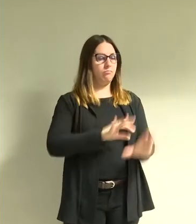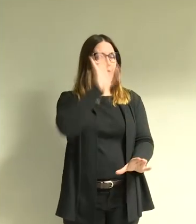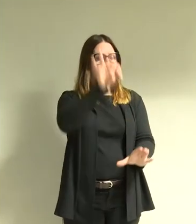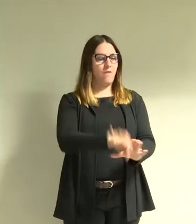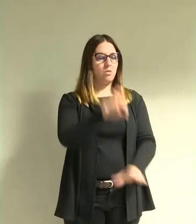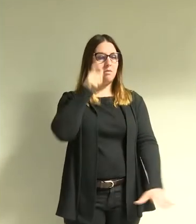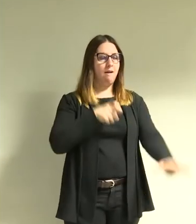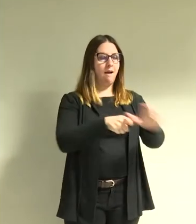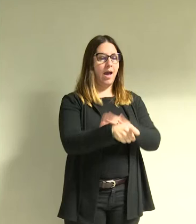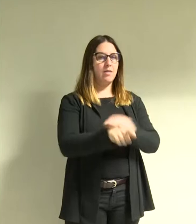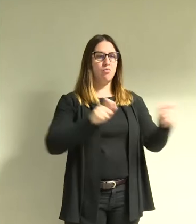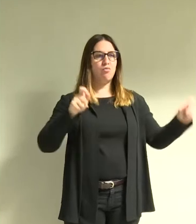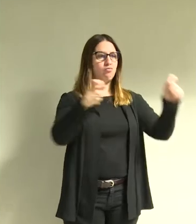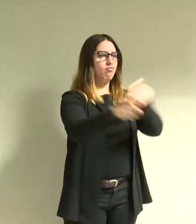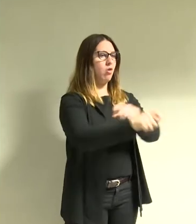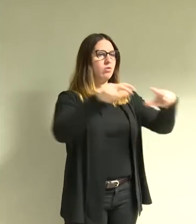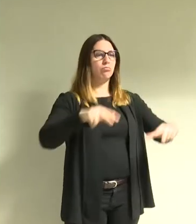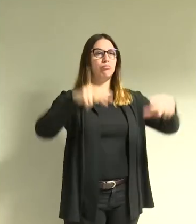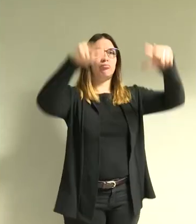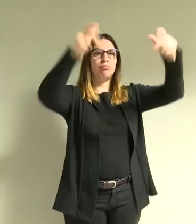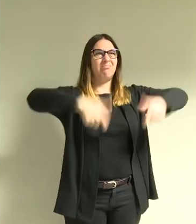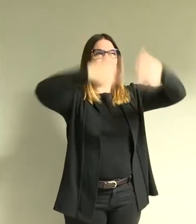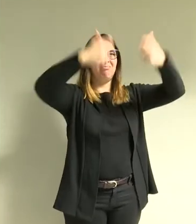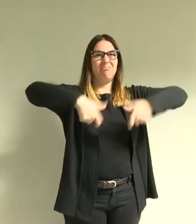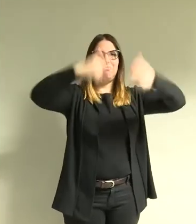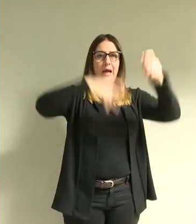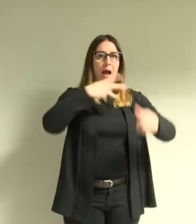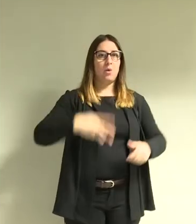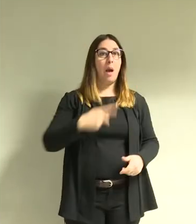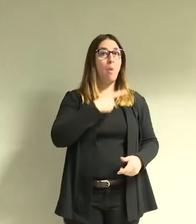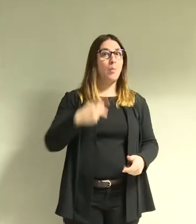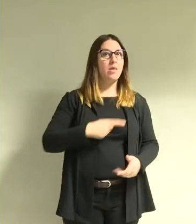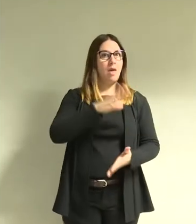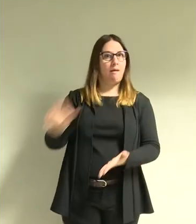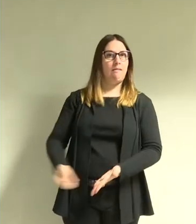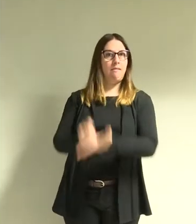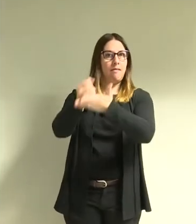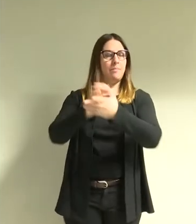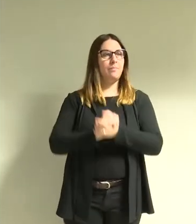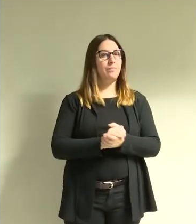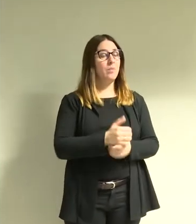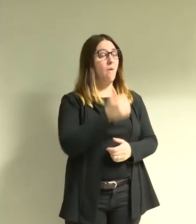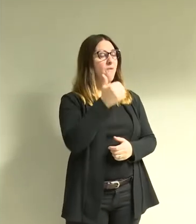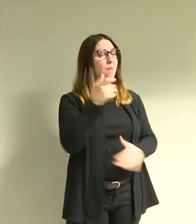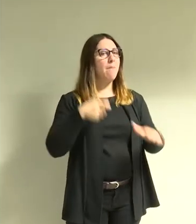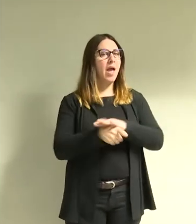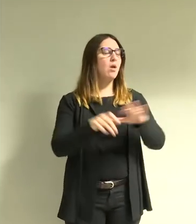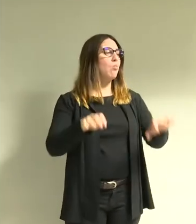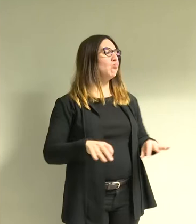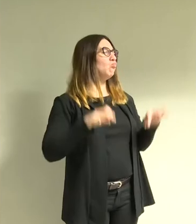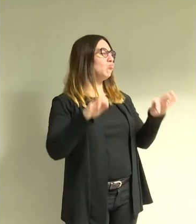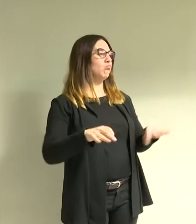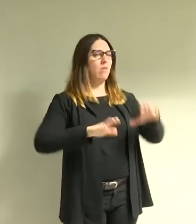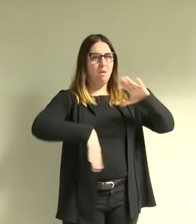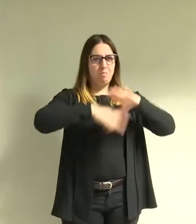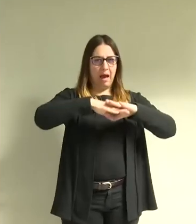pour la requalification de l'habitat de l'arlequin pour soutenir les propriétaires vous temporisé ces aides selon à bois un barème